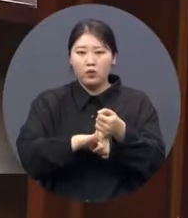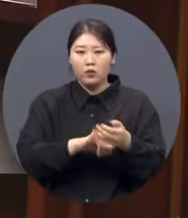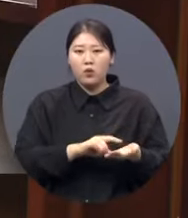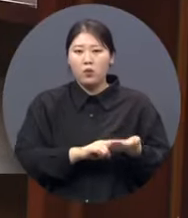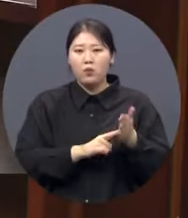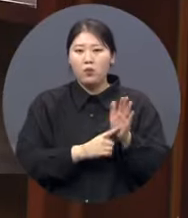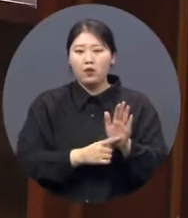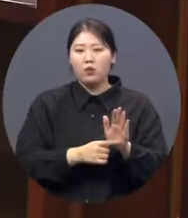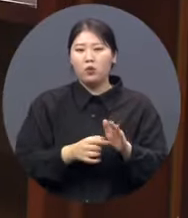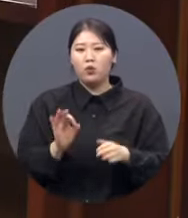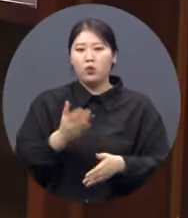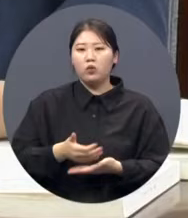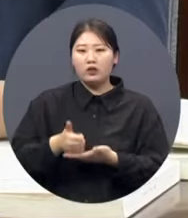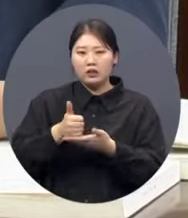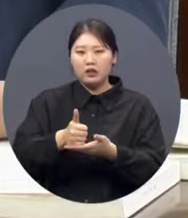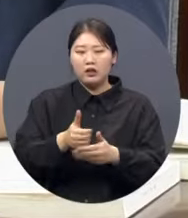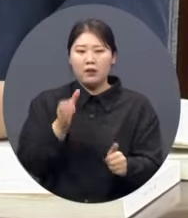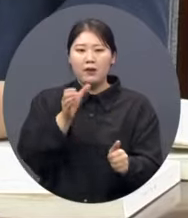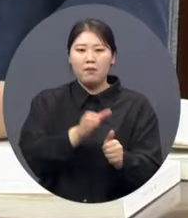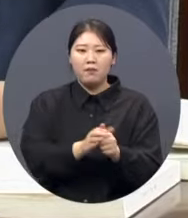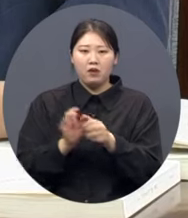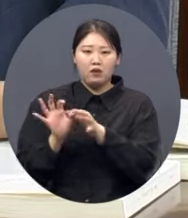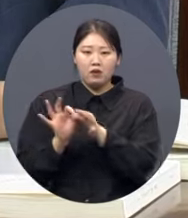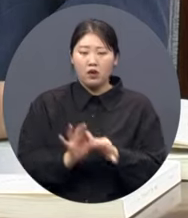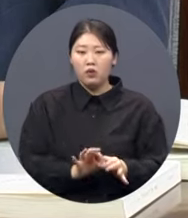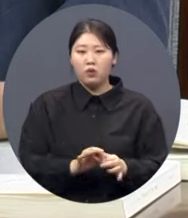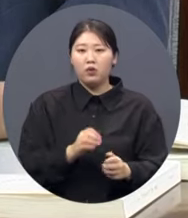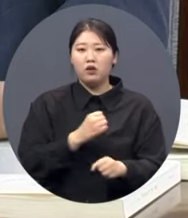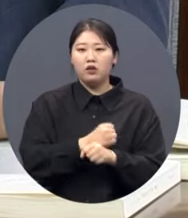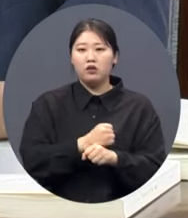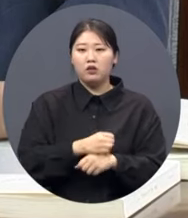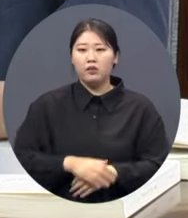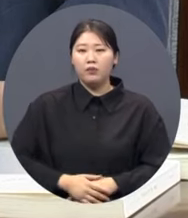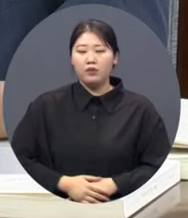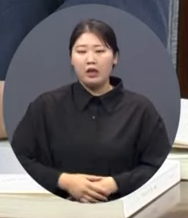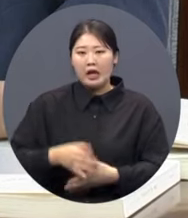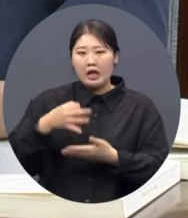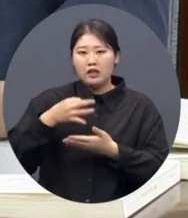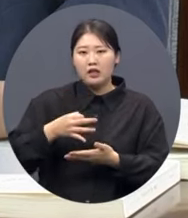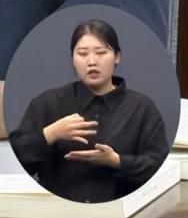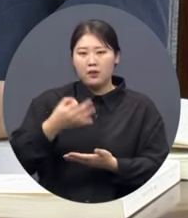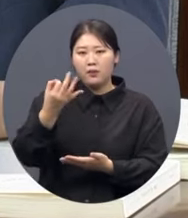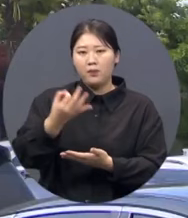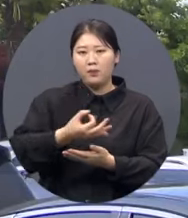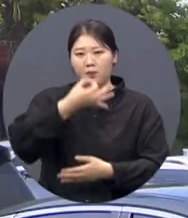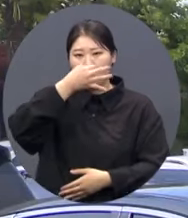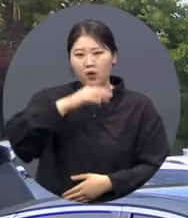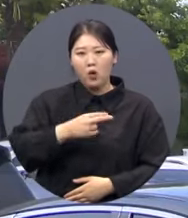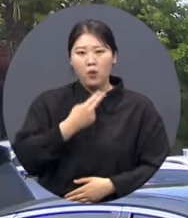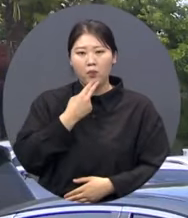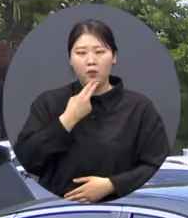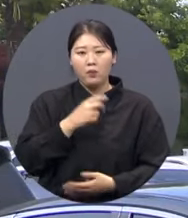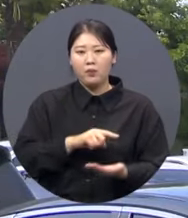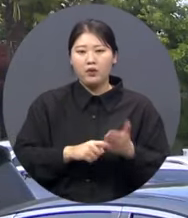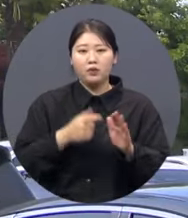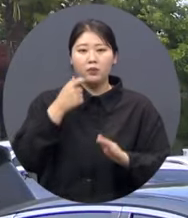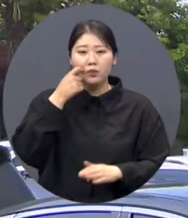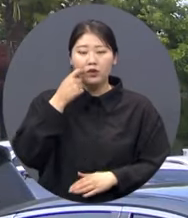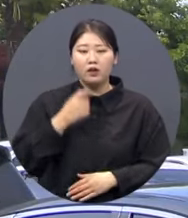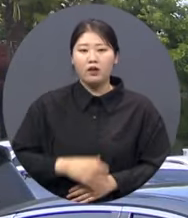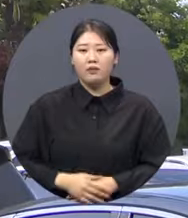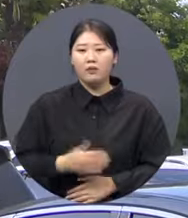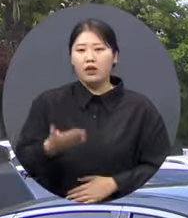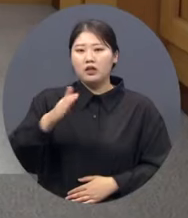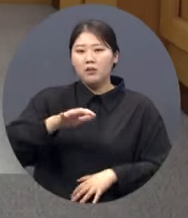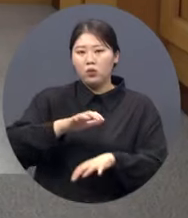임명을 강행했습니다 재산 증식의 목적이 없다고 그렇게 단해 말씀드릴 수 없겠습니다 하지만 농법